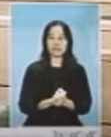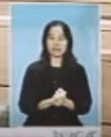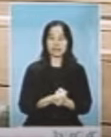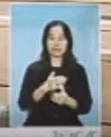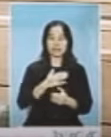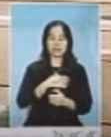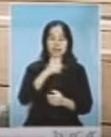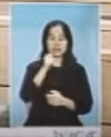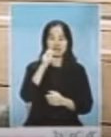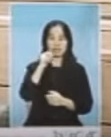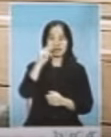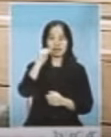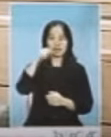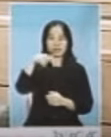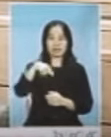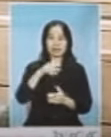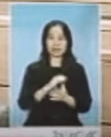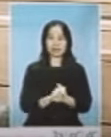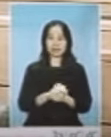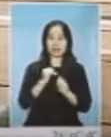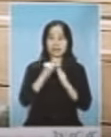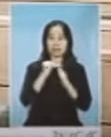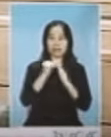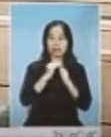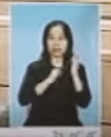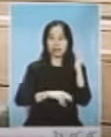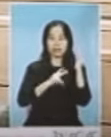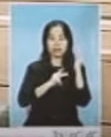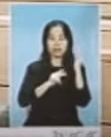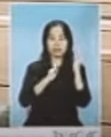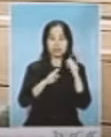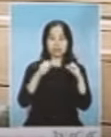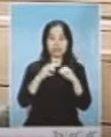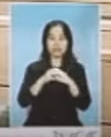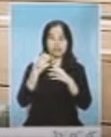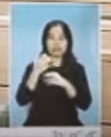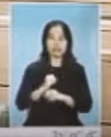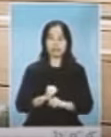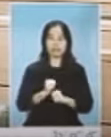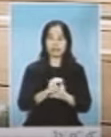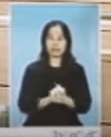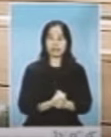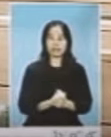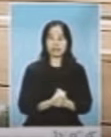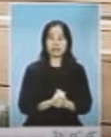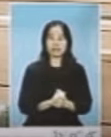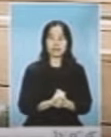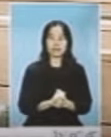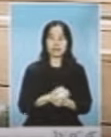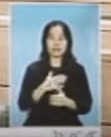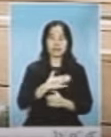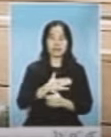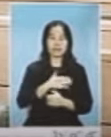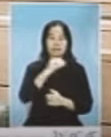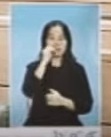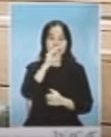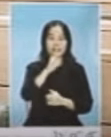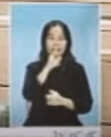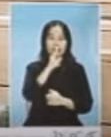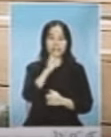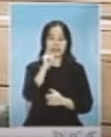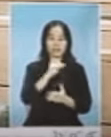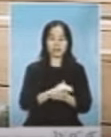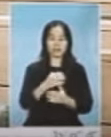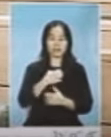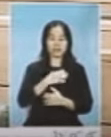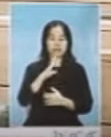พรพลบุตรสมาชิกสภาผู้แทนราษฎรจังหวัดเพชรบุรีประชาธิปัตย์ในฐานะสมาชิกรัฐสภาผมเองต้องกราบเรียนท่านประธานตรงไปตรงมาว่าไม่ต้